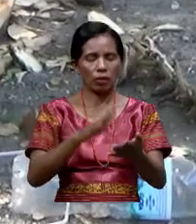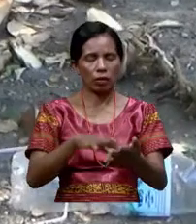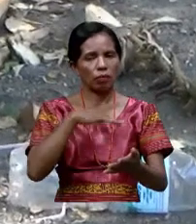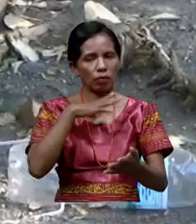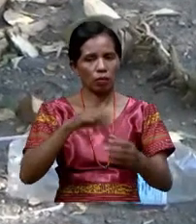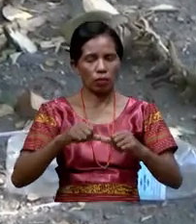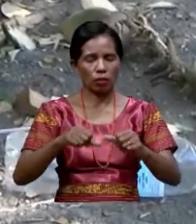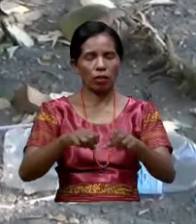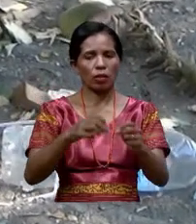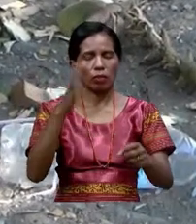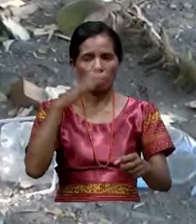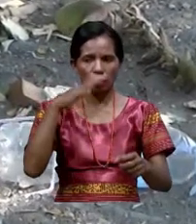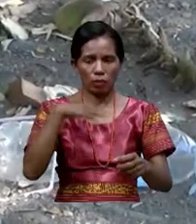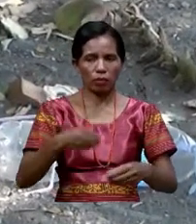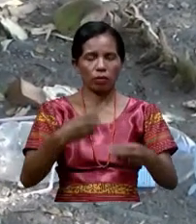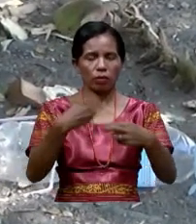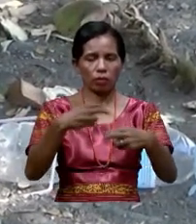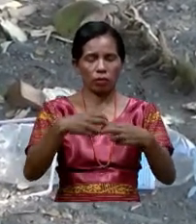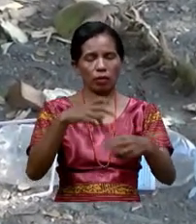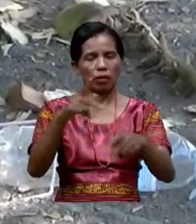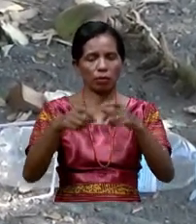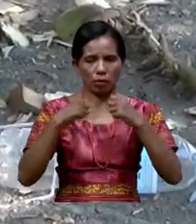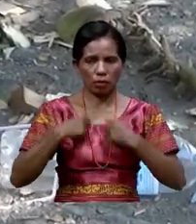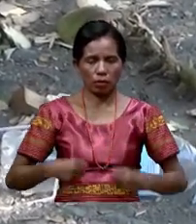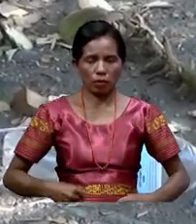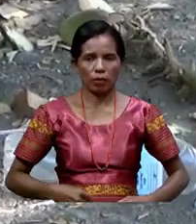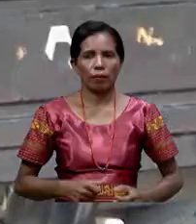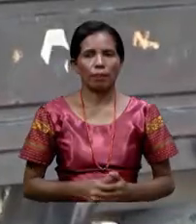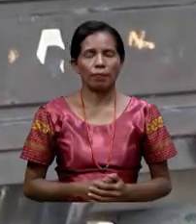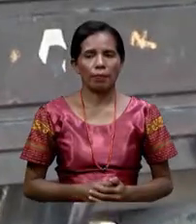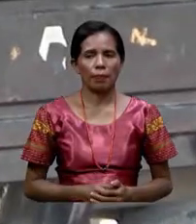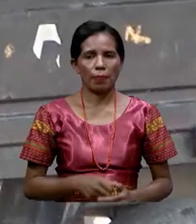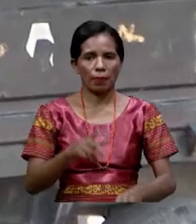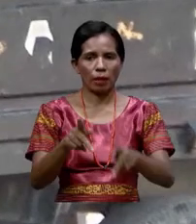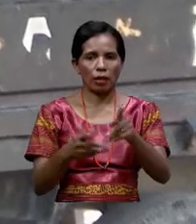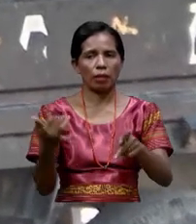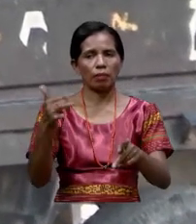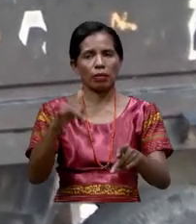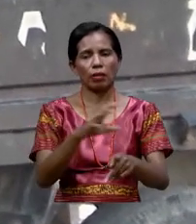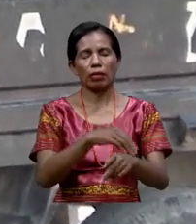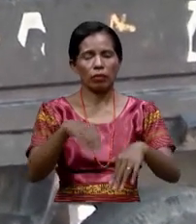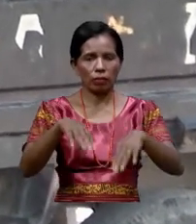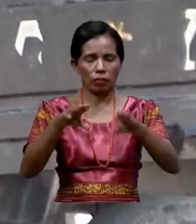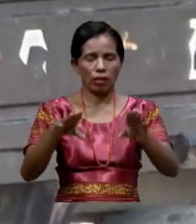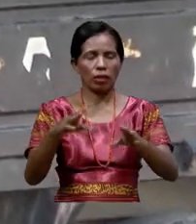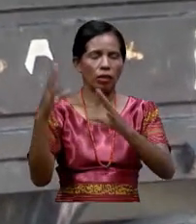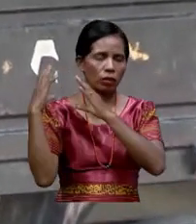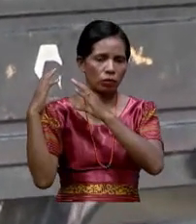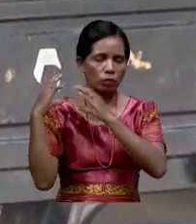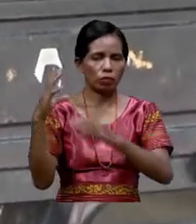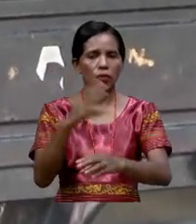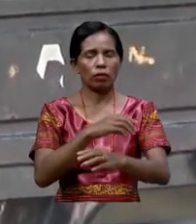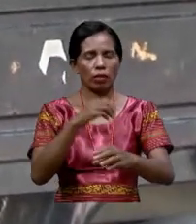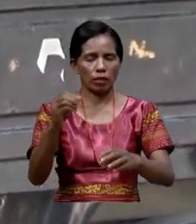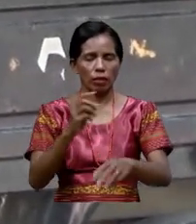hahu dodok no is ho di fo impactu ba emania Saudi. Alain dine komunidade balu nebe fan nu iha area ta si ibun